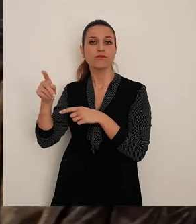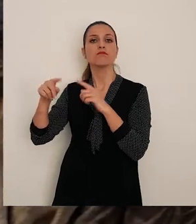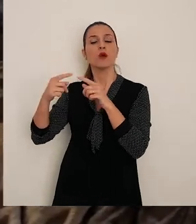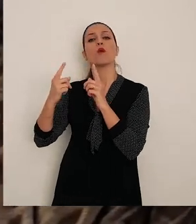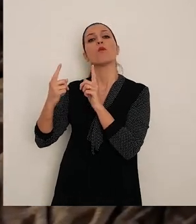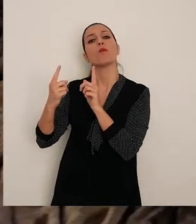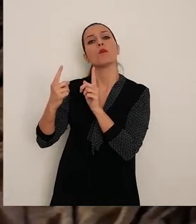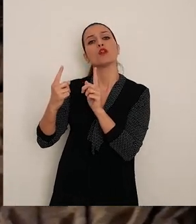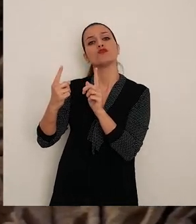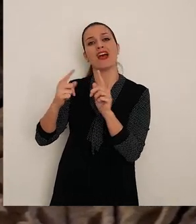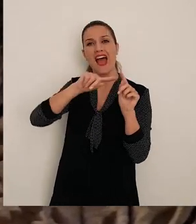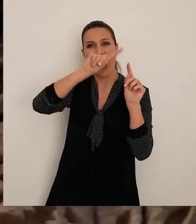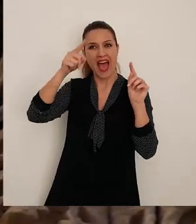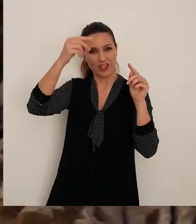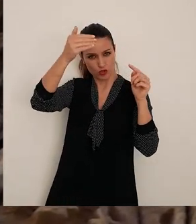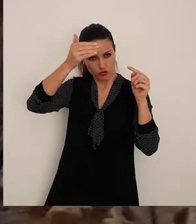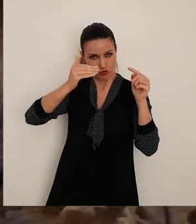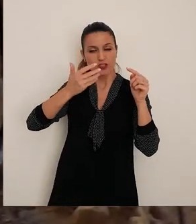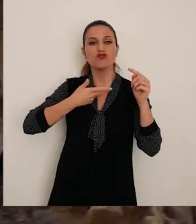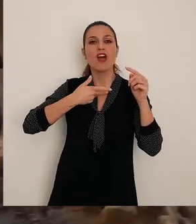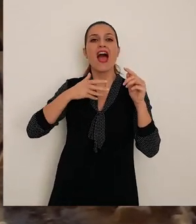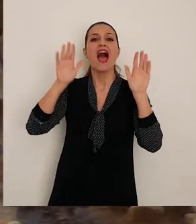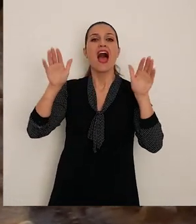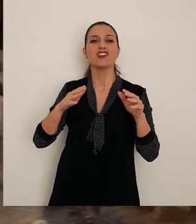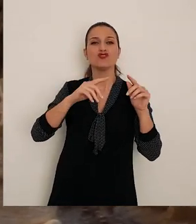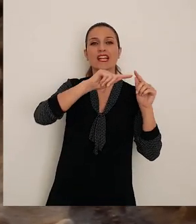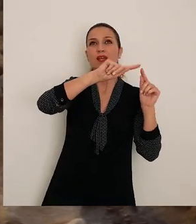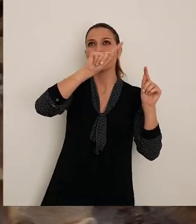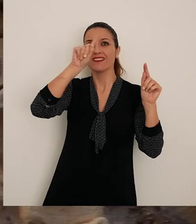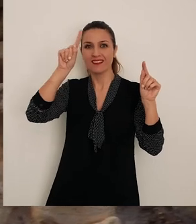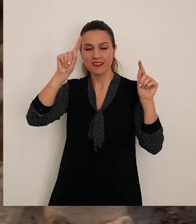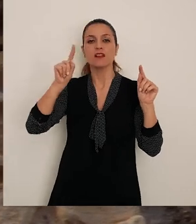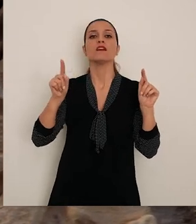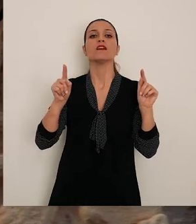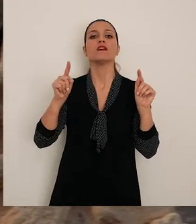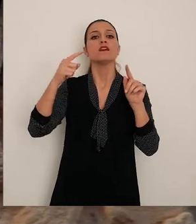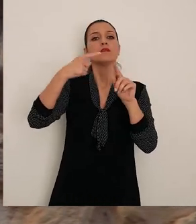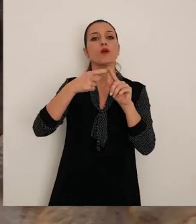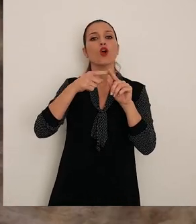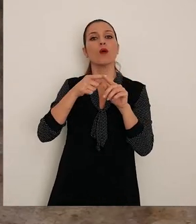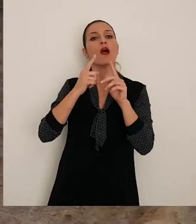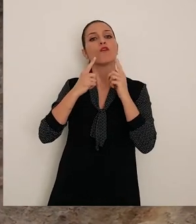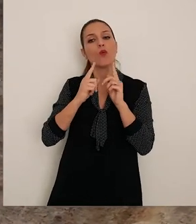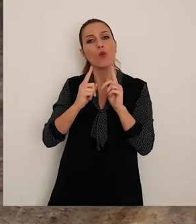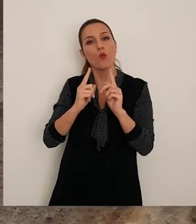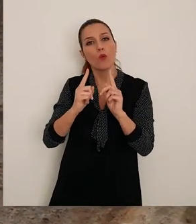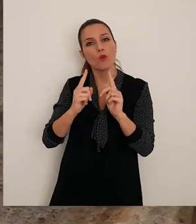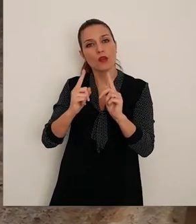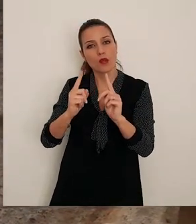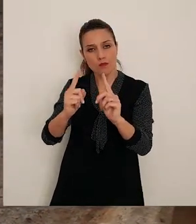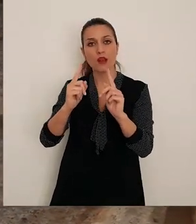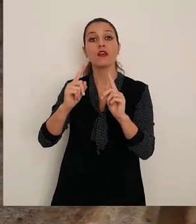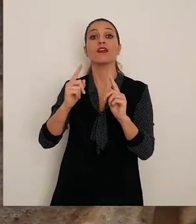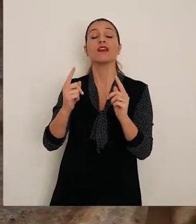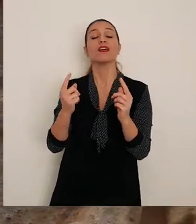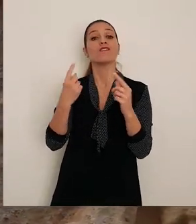Una processione di angeli nell'arcata inferiore rappresenta un corteo funebre e il mondo dell'aldilà è rappresentato dalla figura dell'arcangelo